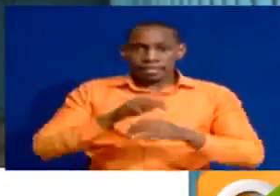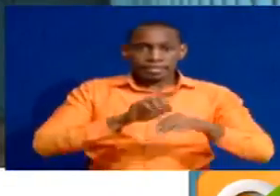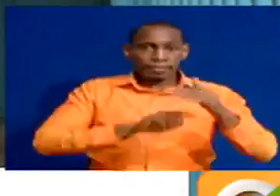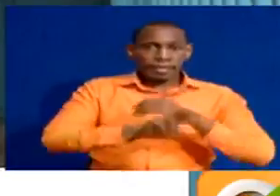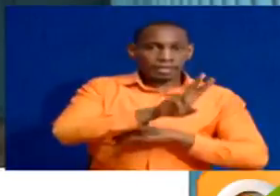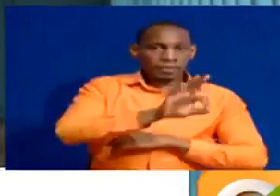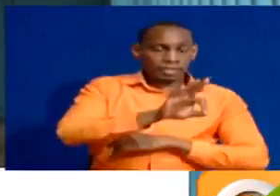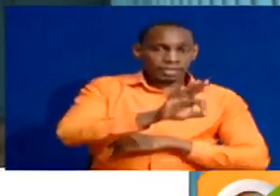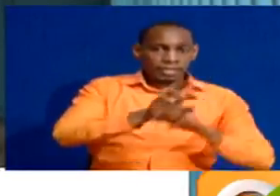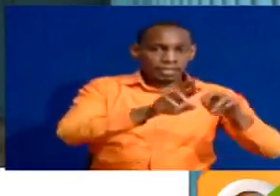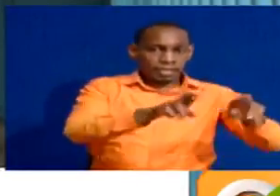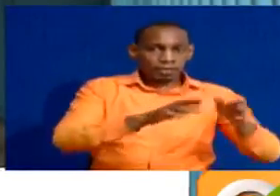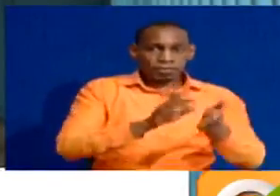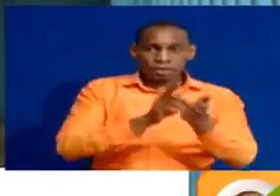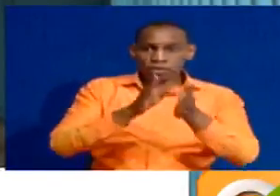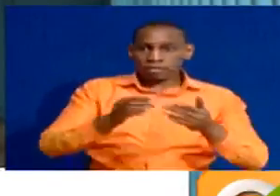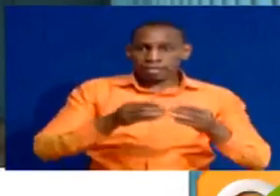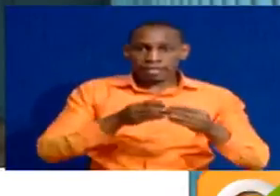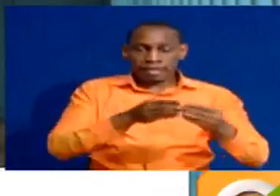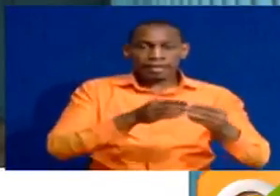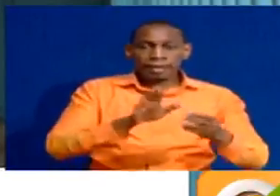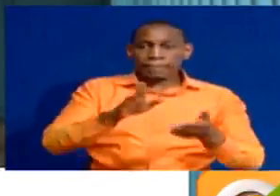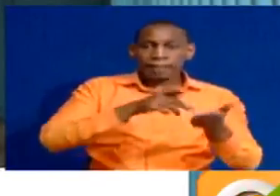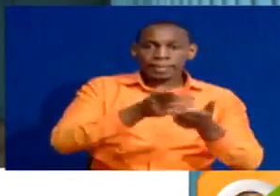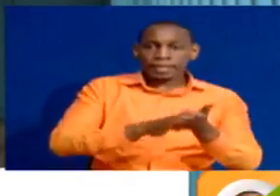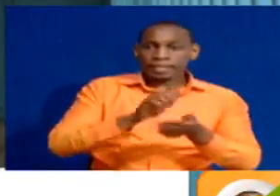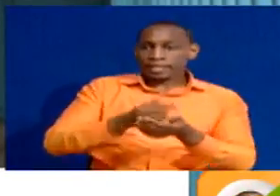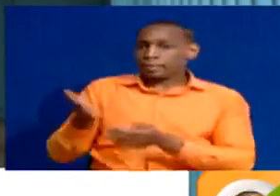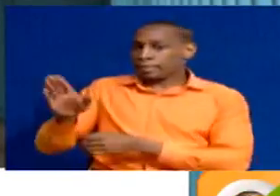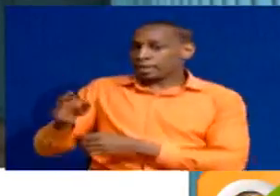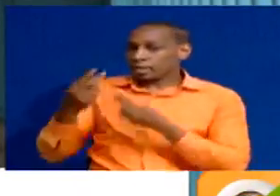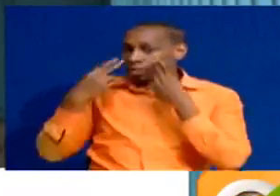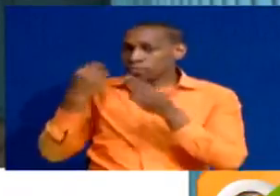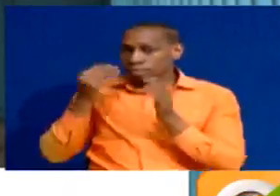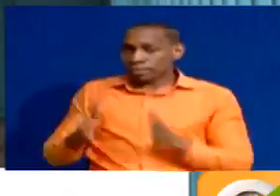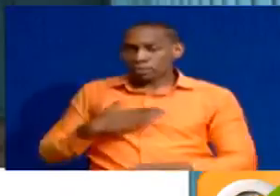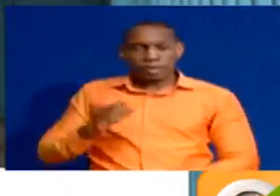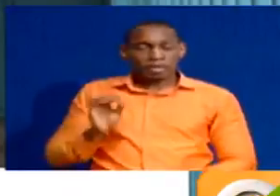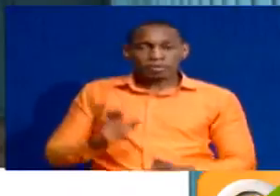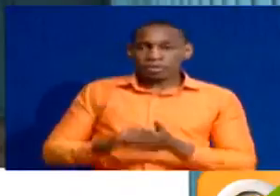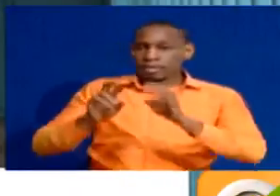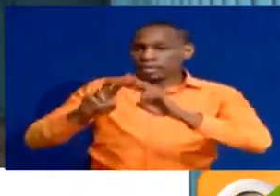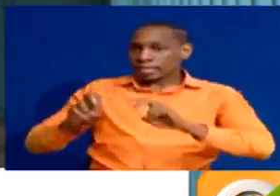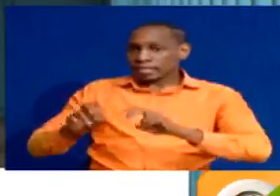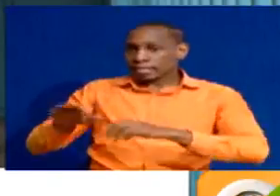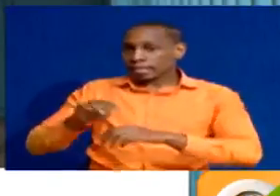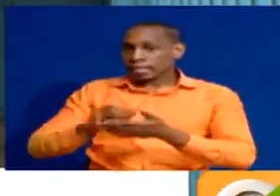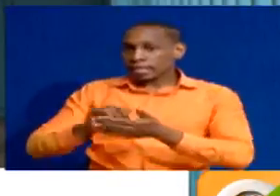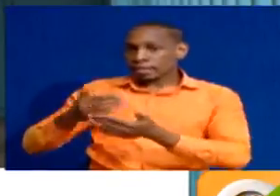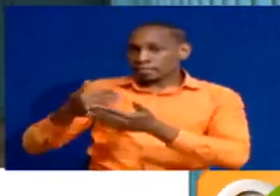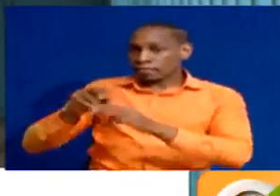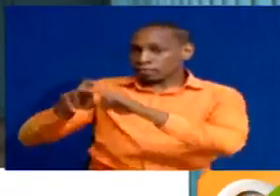kuingia 23, nikaelekezwa na daktari kwenda kulipa, kurudi nyuma sikuona mgonjwa wangu. Nikatafuta penye